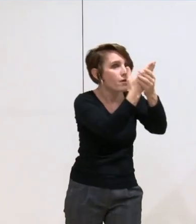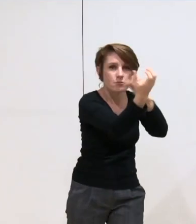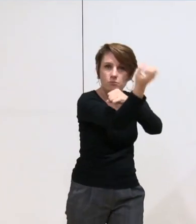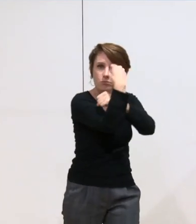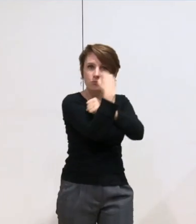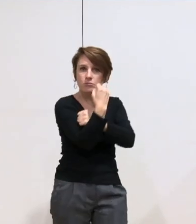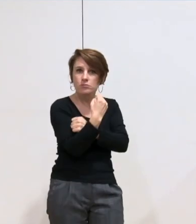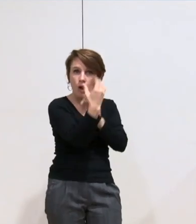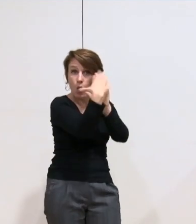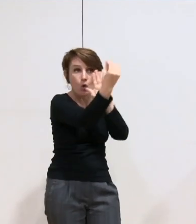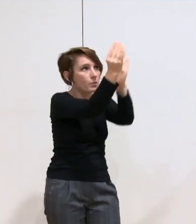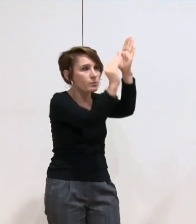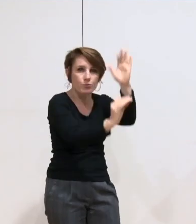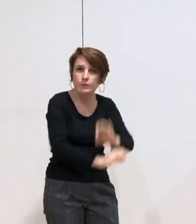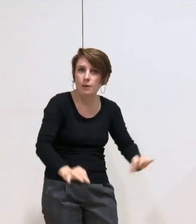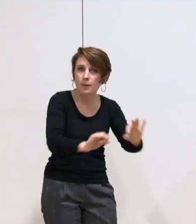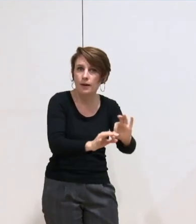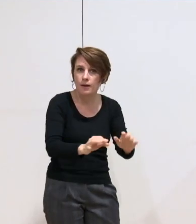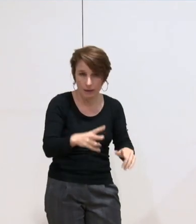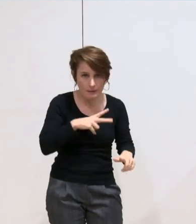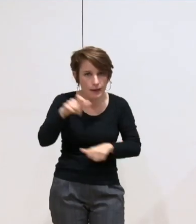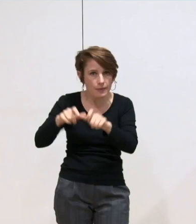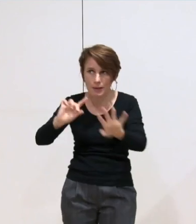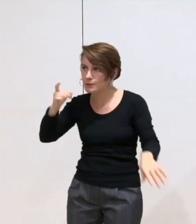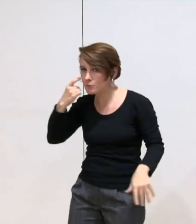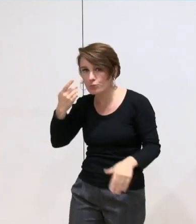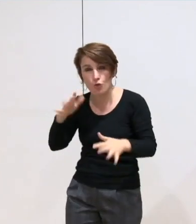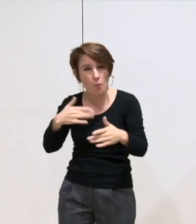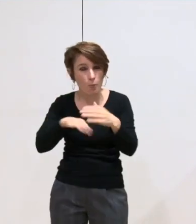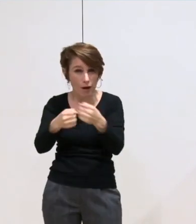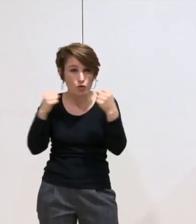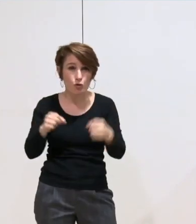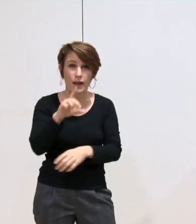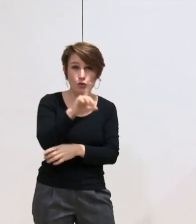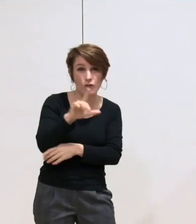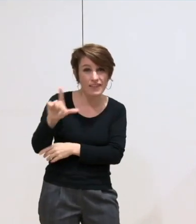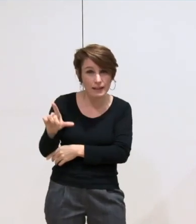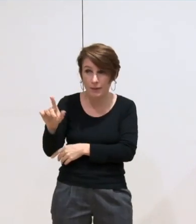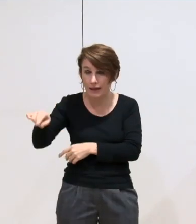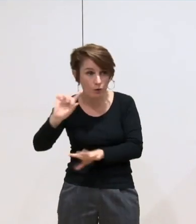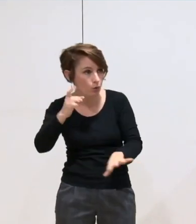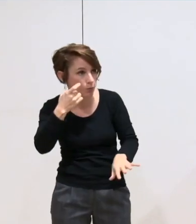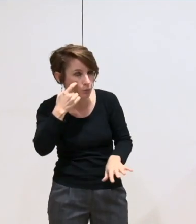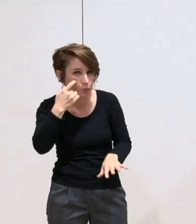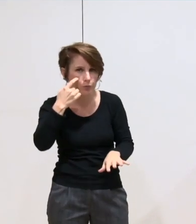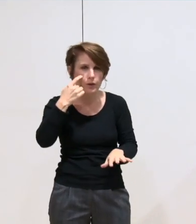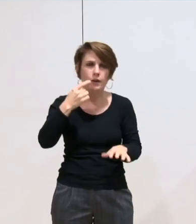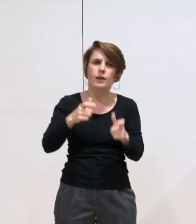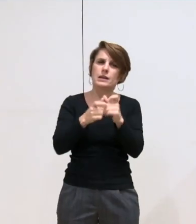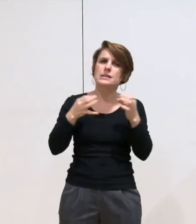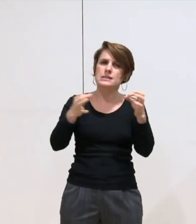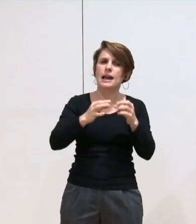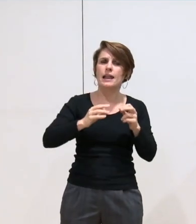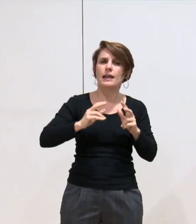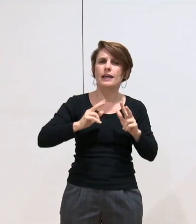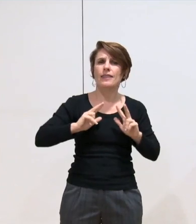qui, comme moi, ont appris par le Dauphiné votre décision unilatérale de transformer le tricycle en régie directe. C'est